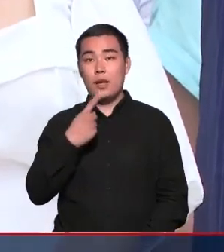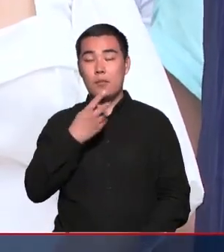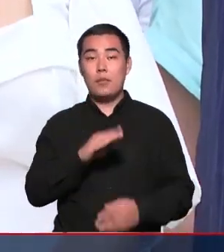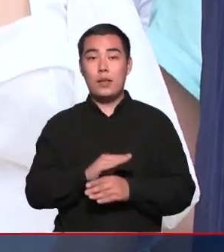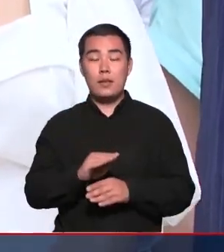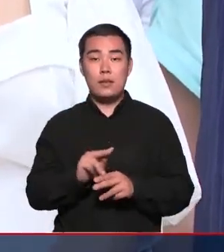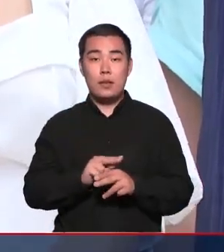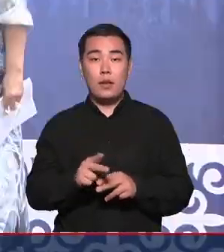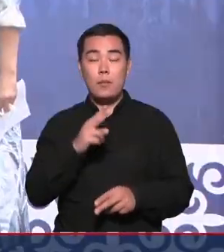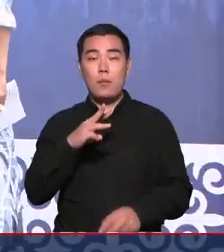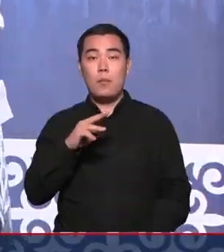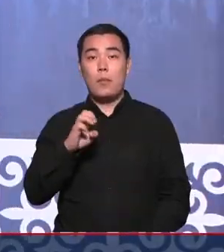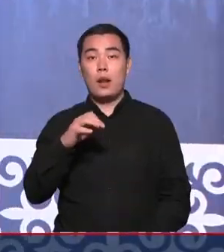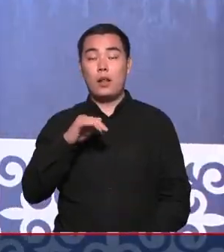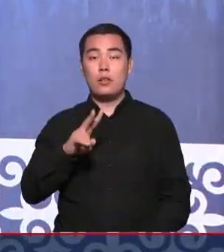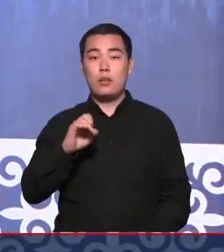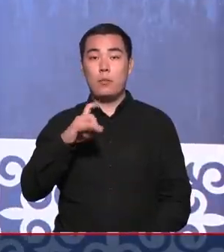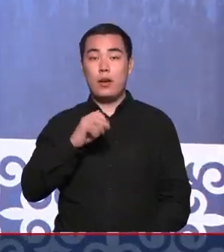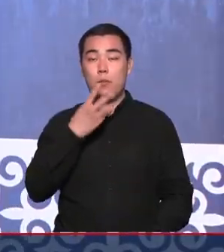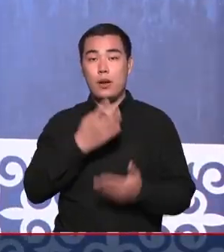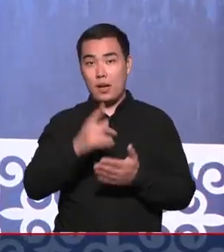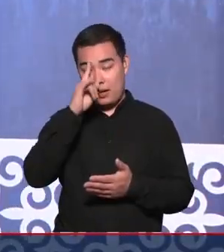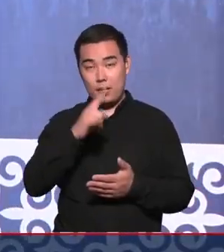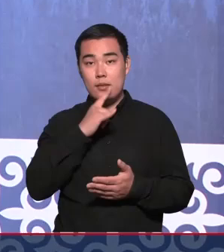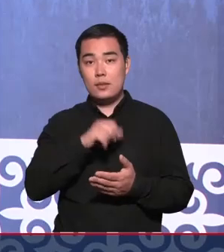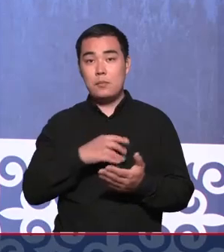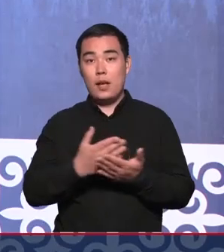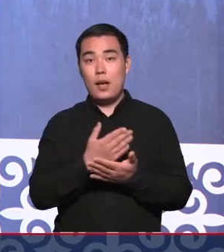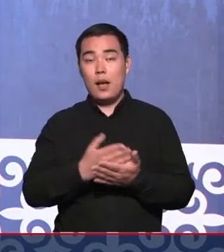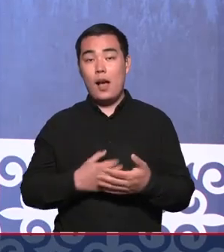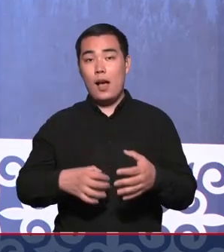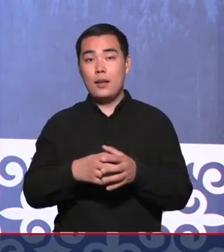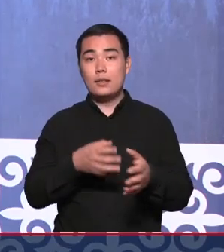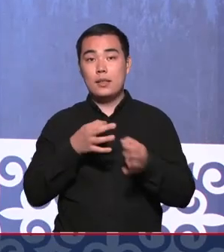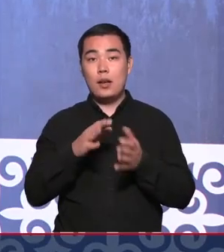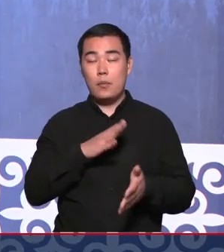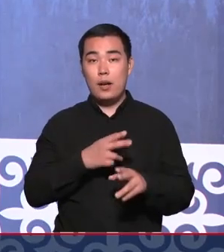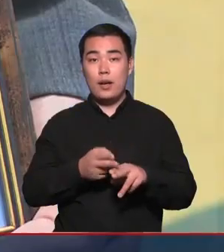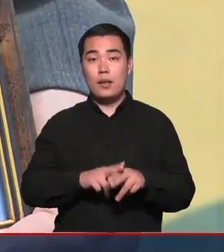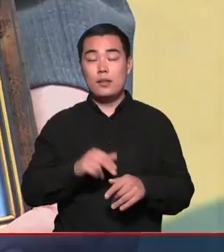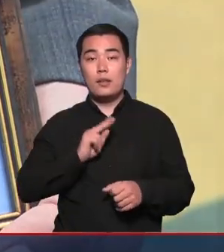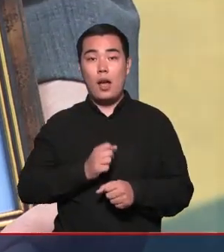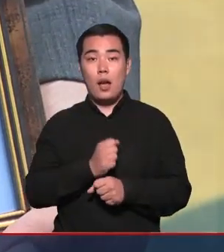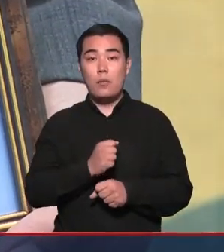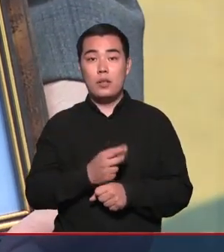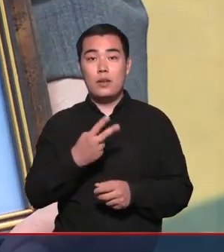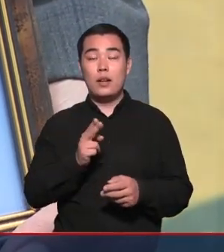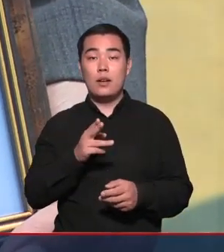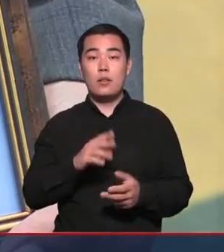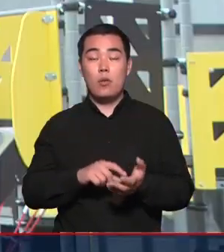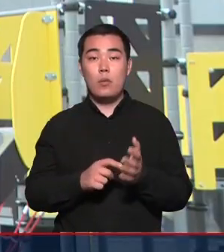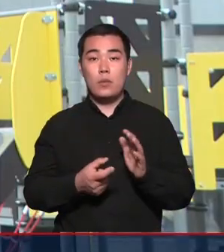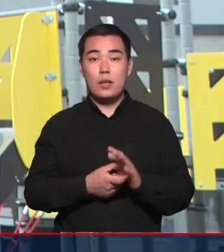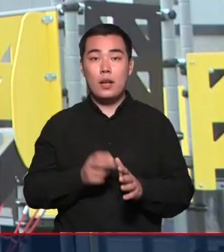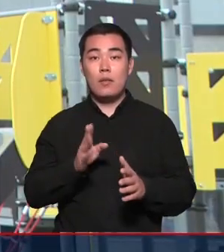Марлан Жиенбай марапат алып мерейі өсіп тұр. Ол Қазақпарат халықаралық ақпарат агенттігінің тілшісі. Бүгін еңбегі еленіп, екі бөлмелі пәтерге ие